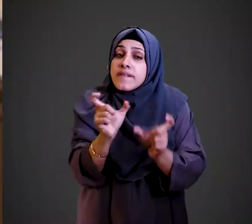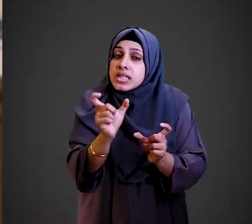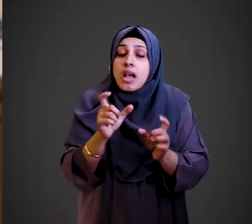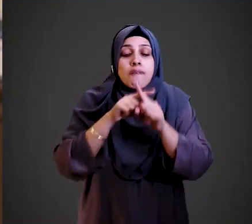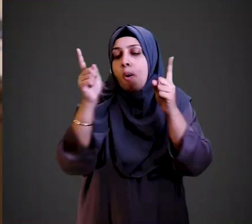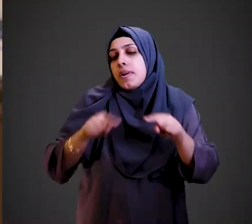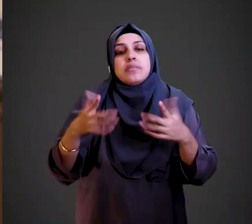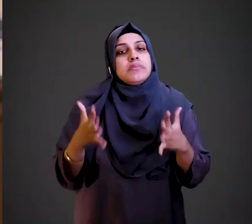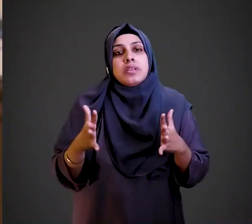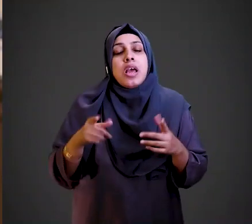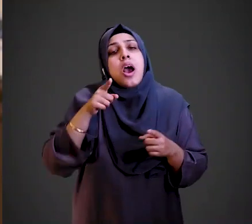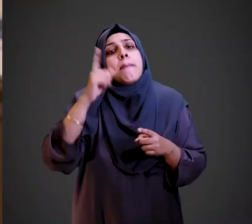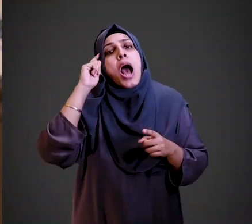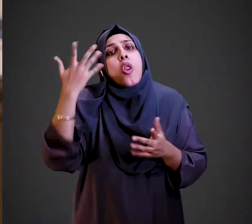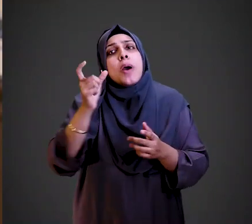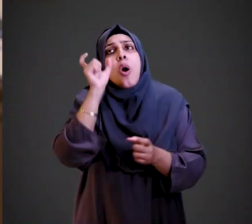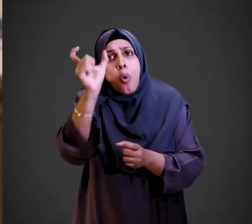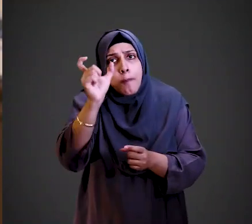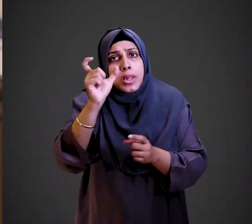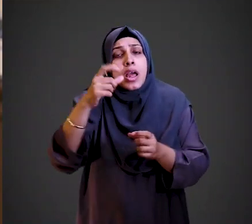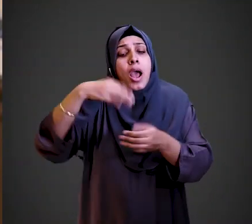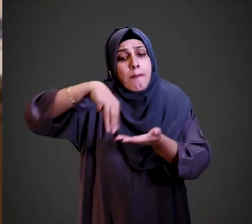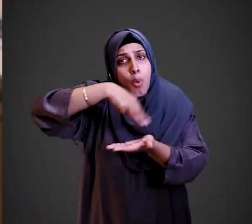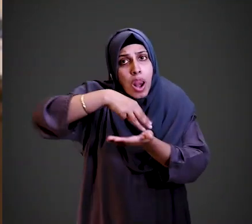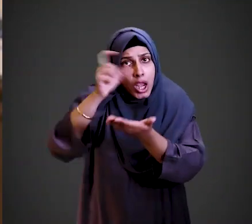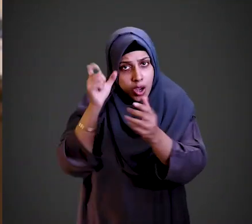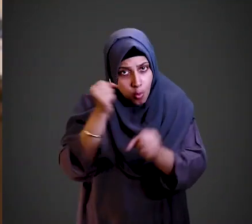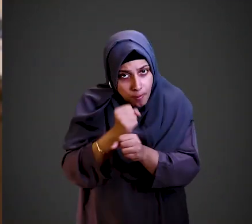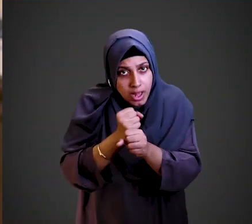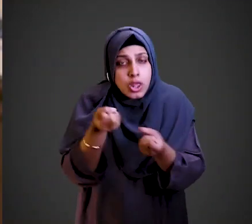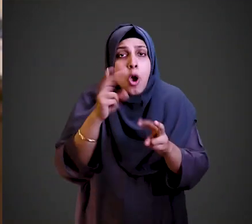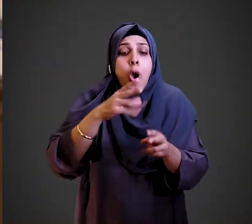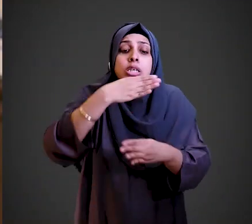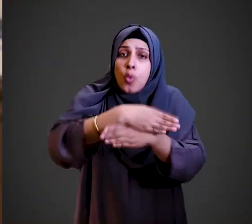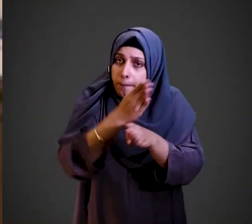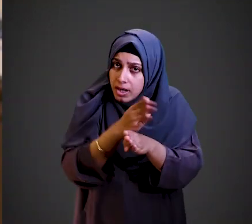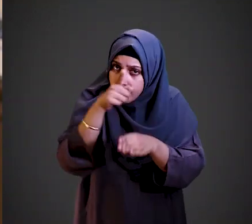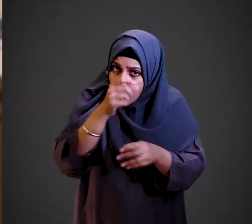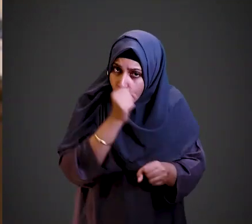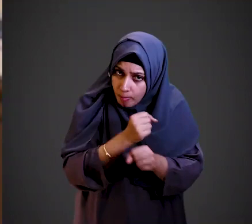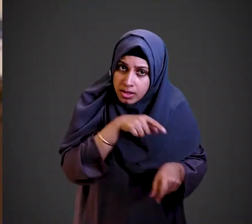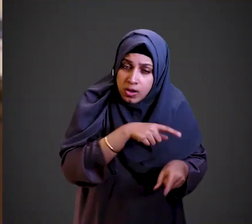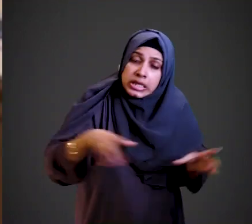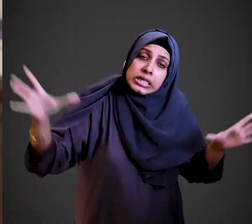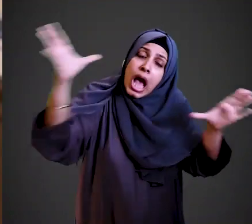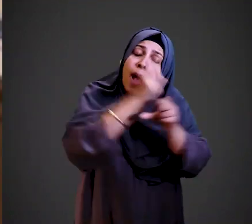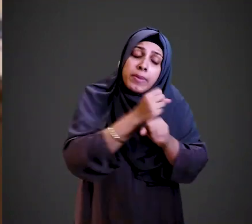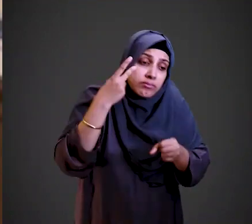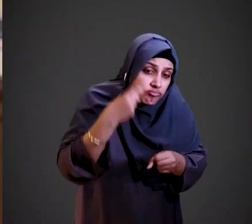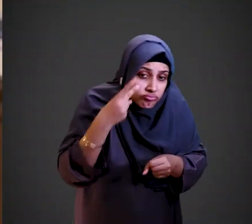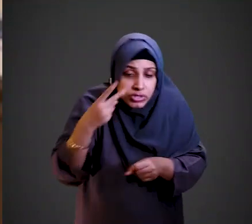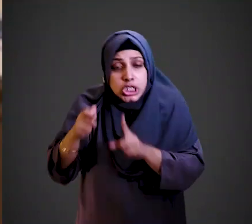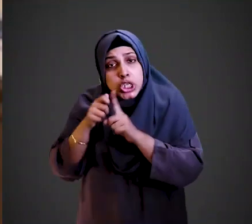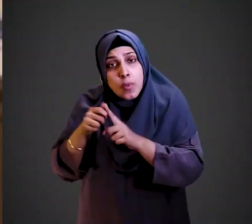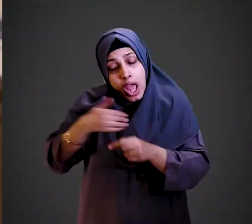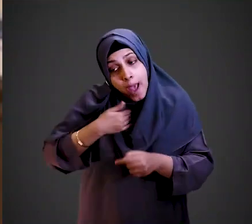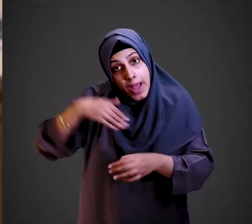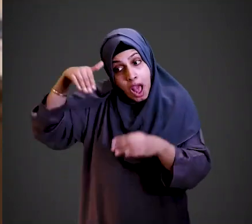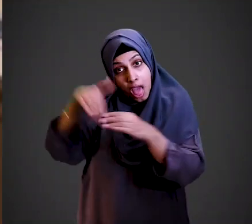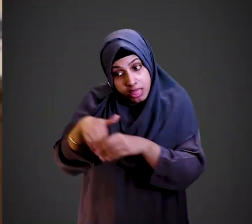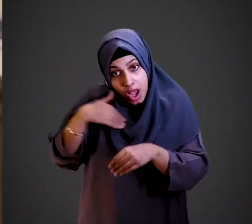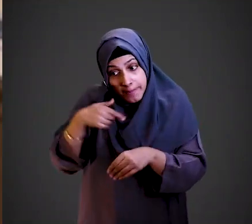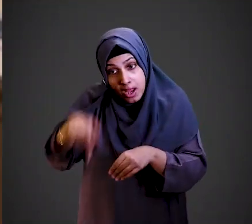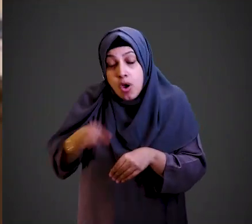نہیں ہے. ہر حکومت کو، چاہے وہ صوبائی حکومت ہے یا فیڈرل حکومت ہے، ہر حکومت کو یہ دیکھنا پڑے گا